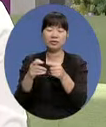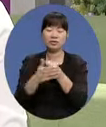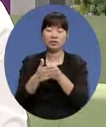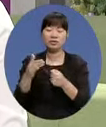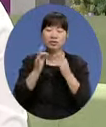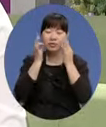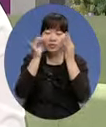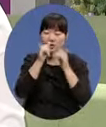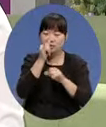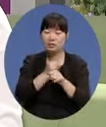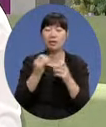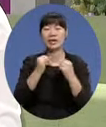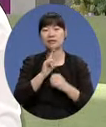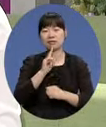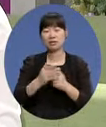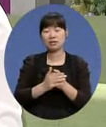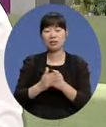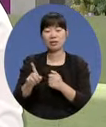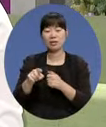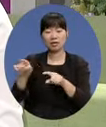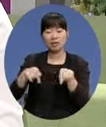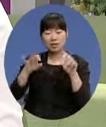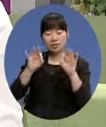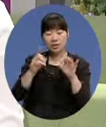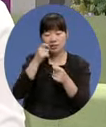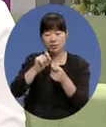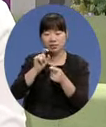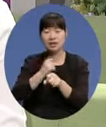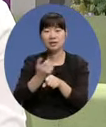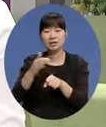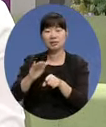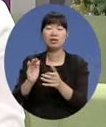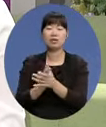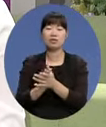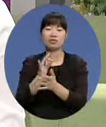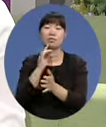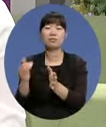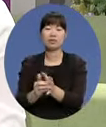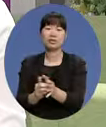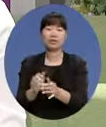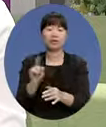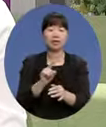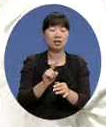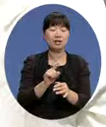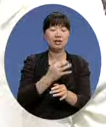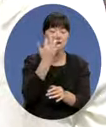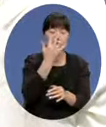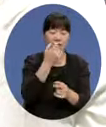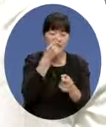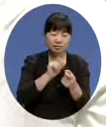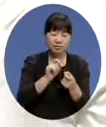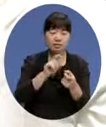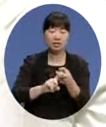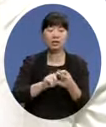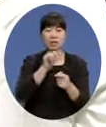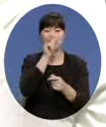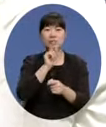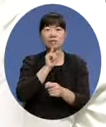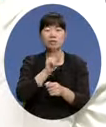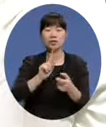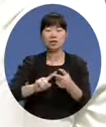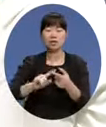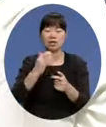노력해야 될 것도 굉장히 많고요. 그래서 어떤 네. 관계는 친밀해도 우정의 관계가 있을 수도 있고 아니면 어떤 경우 성적으로 친밀한 관계일 수도 있고, 그래서